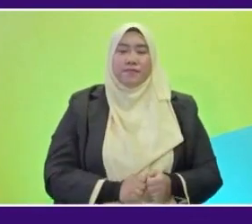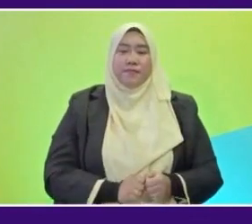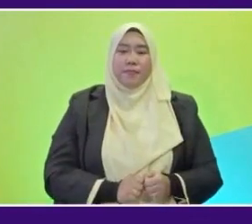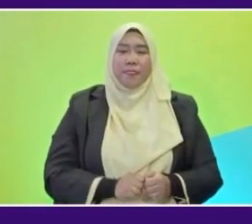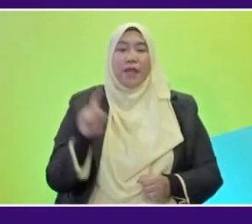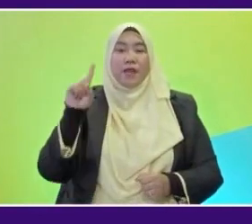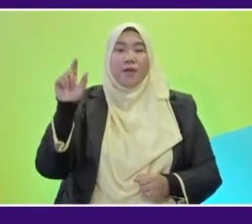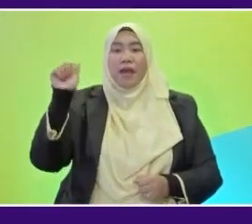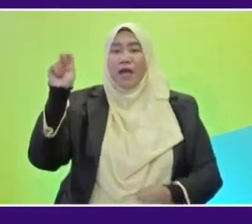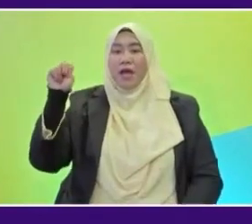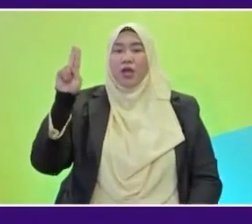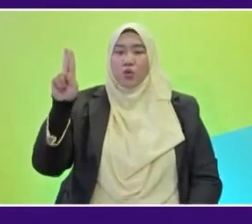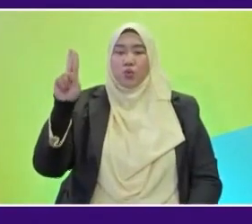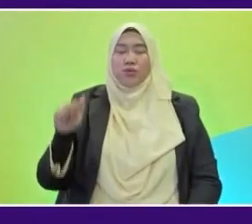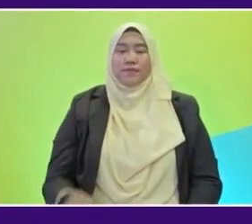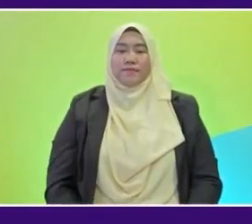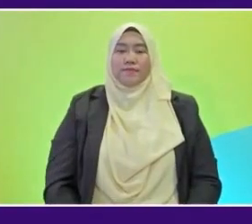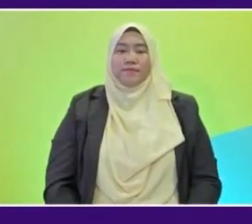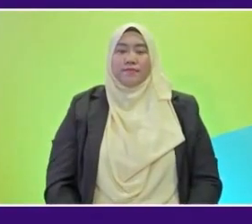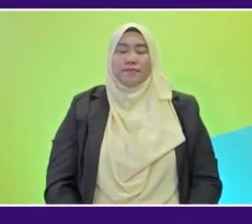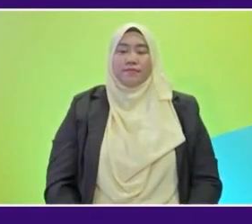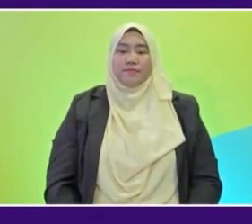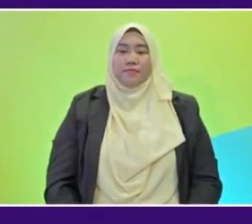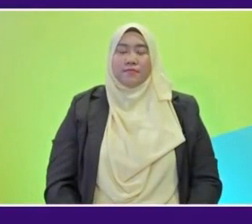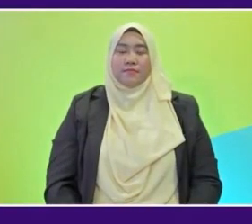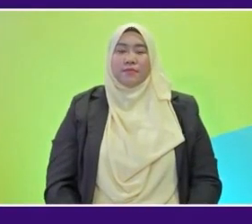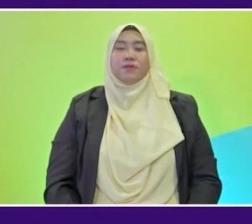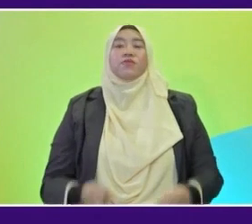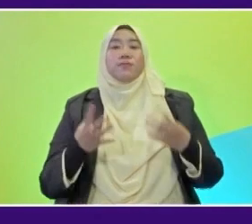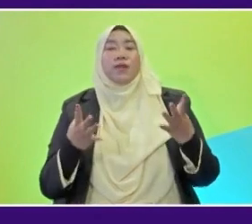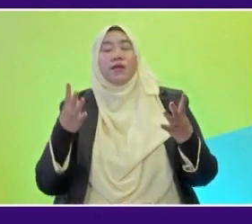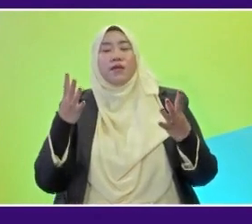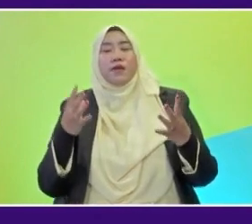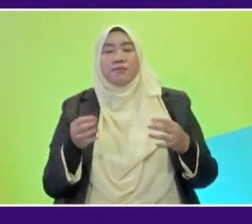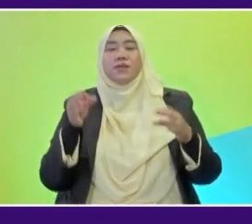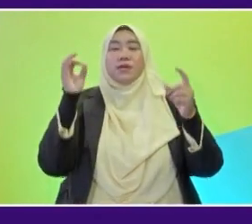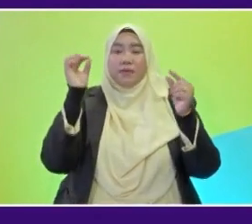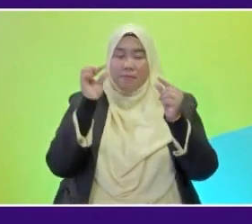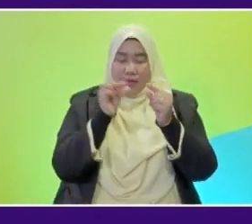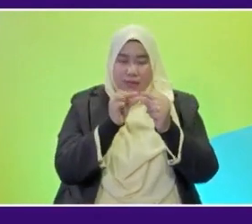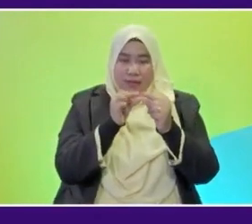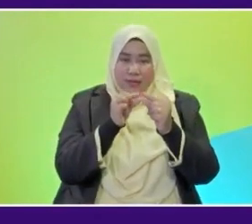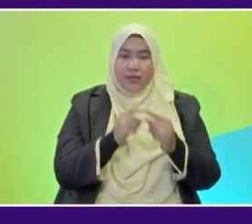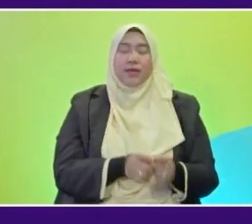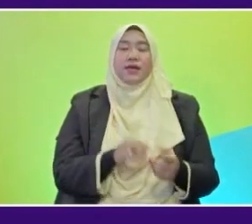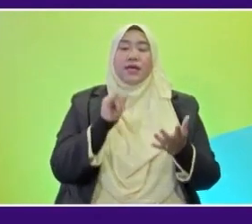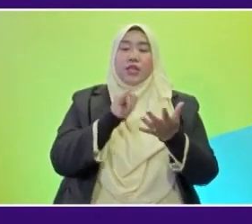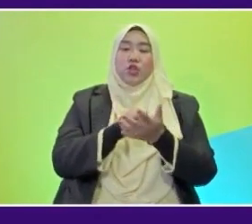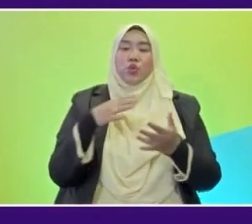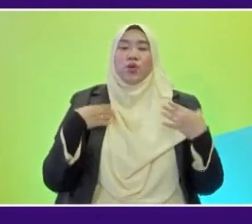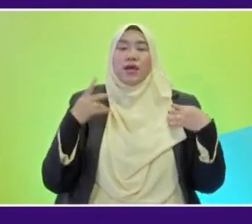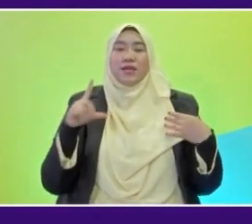dimana anu sejumlah biji manik sejumlah biji mani Betulkah